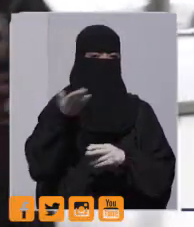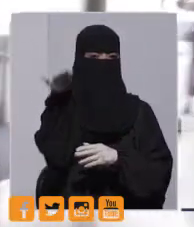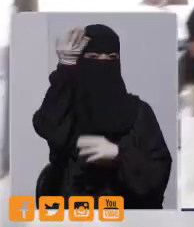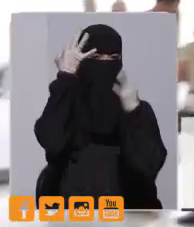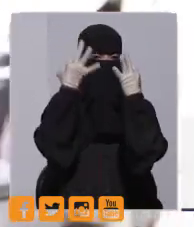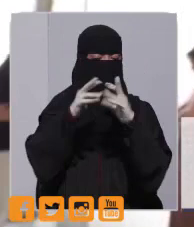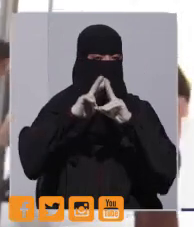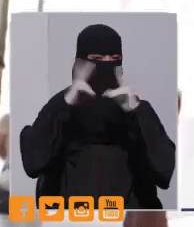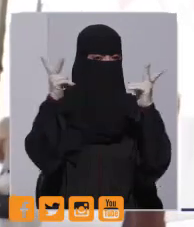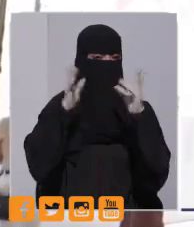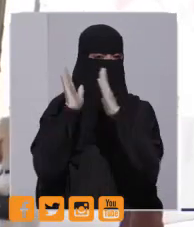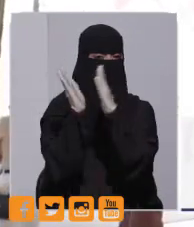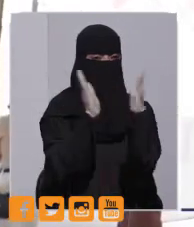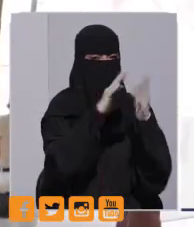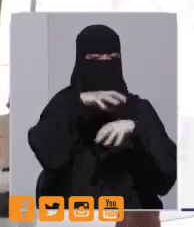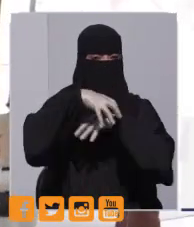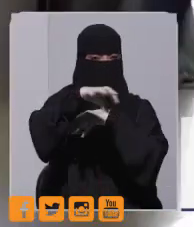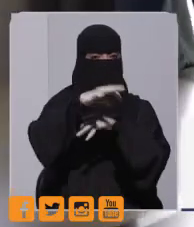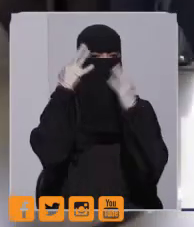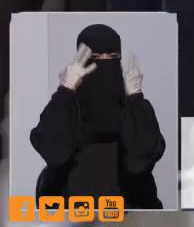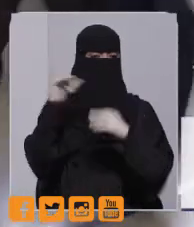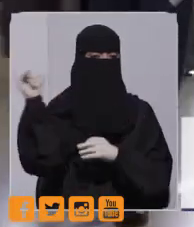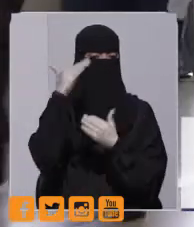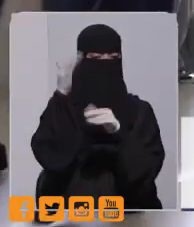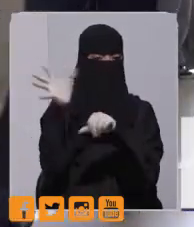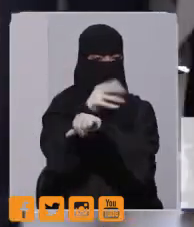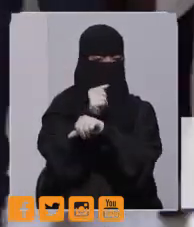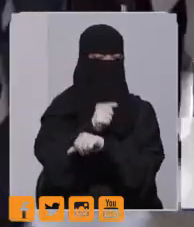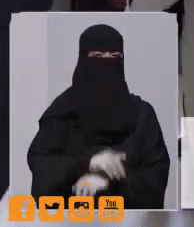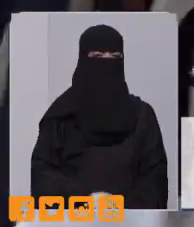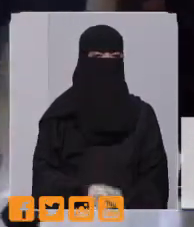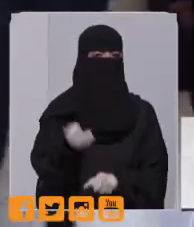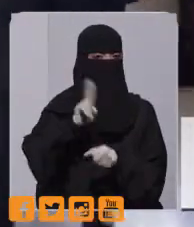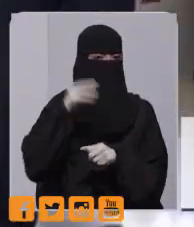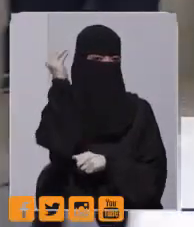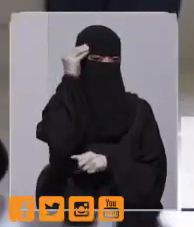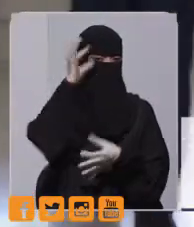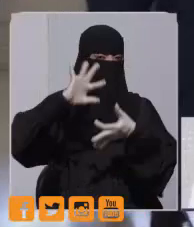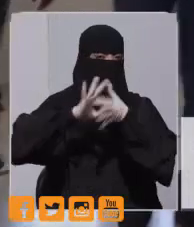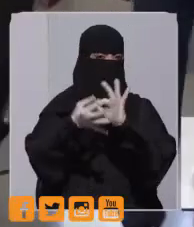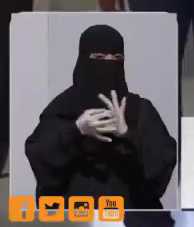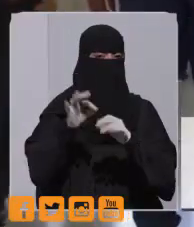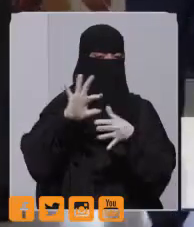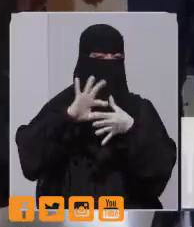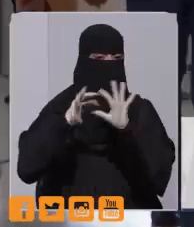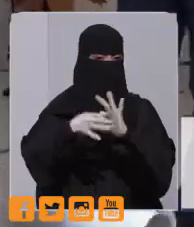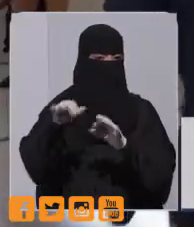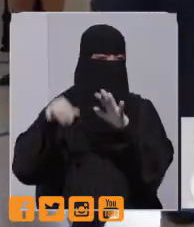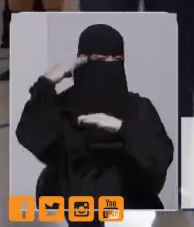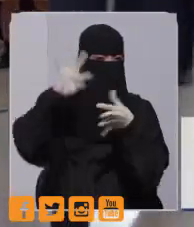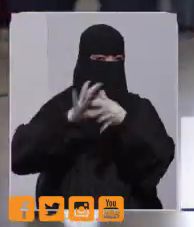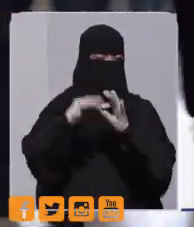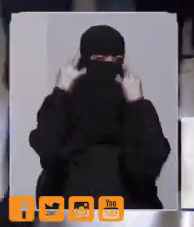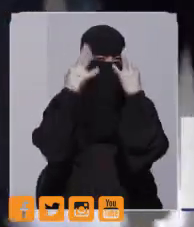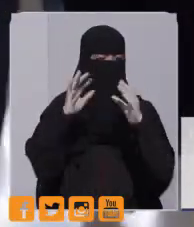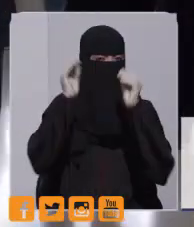المبتكره في مختلف القطاعات التي تهم المجتمعات وتعرف رئيس الوزراء من القائ على المتحف على